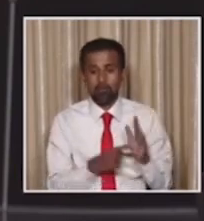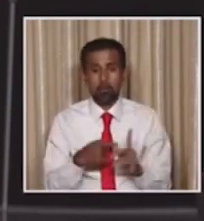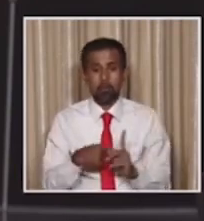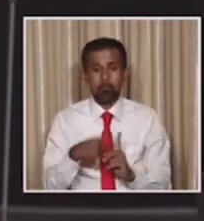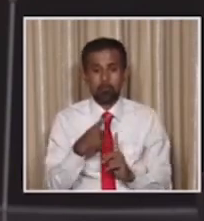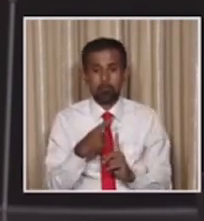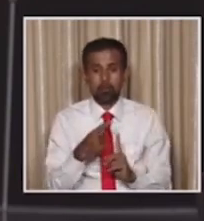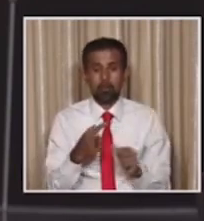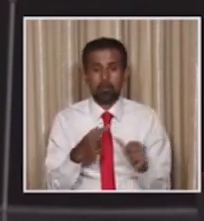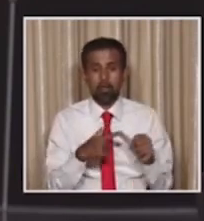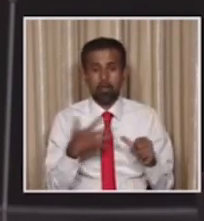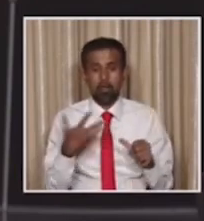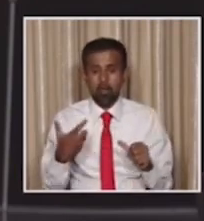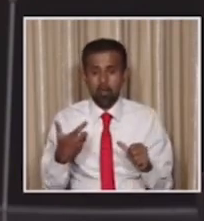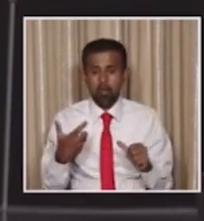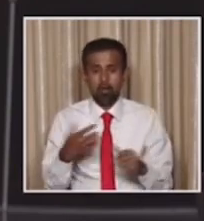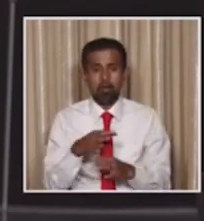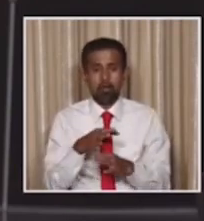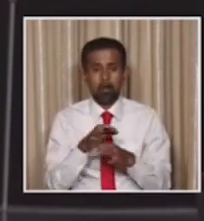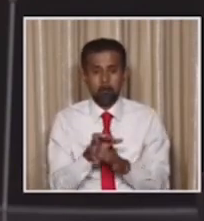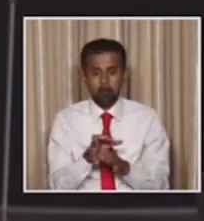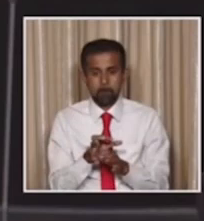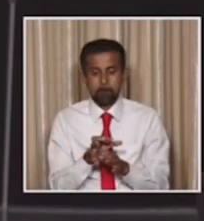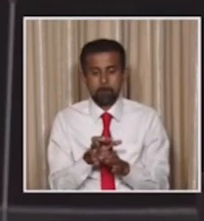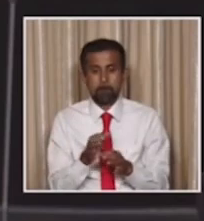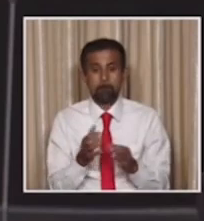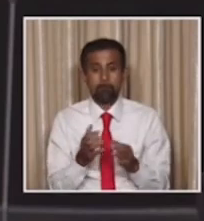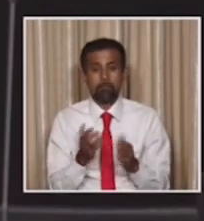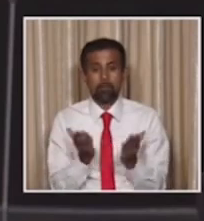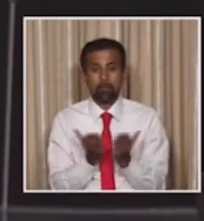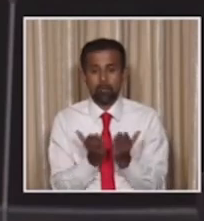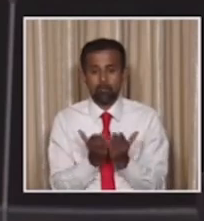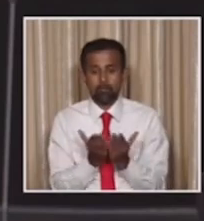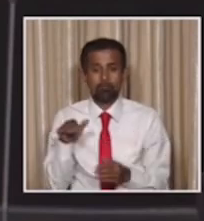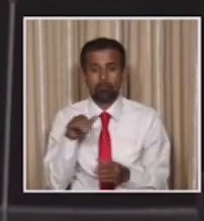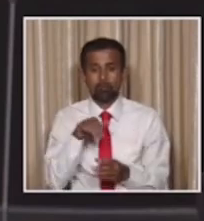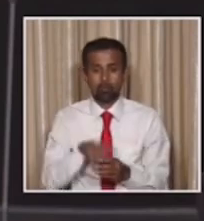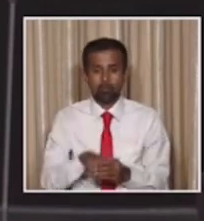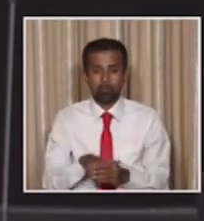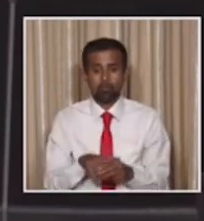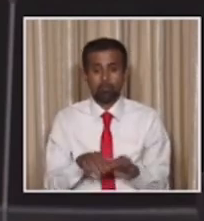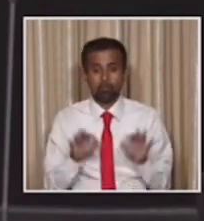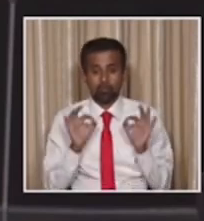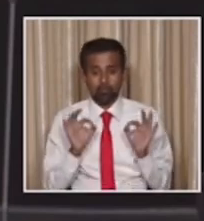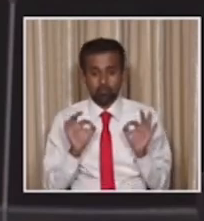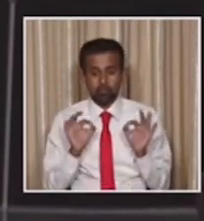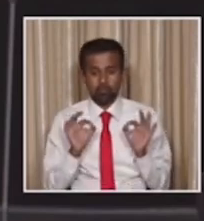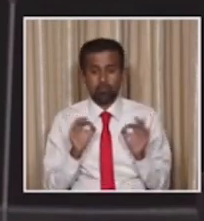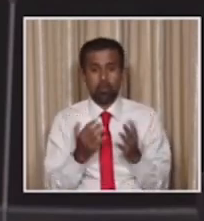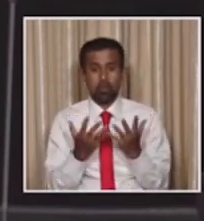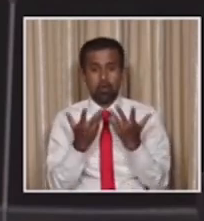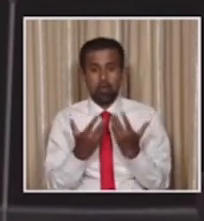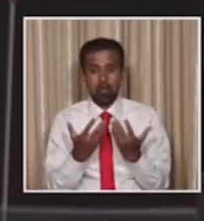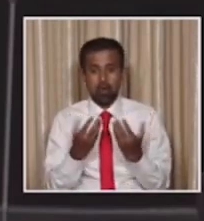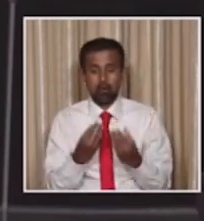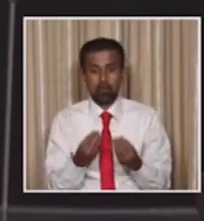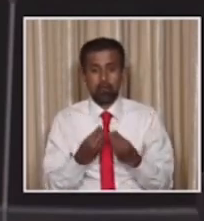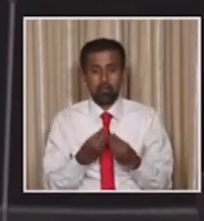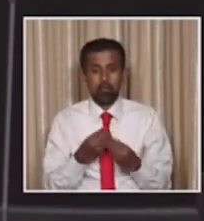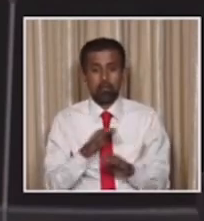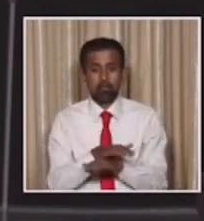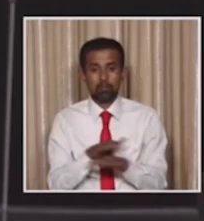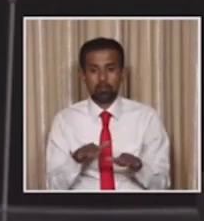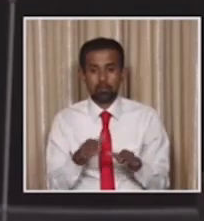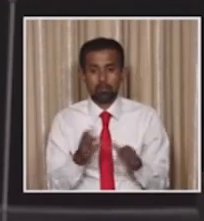போன்ற பாடங்களை சித்தி எழுதிய நல்ல மாணவர்களை ஹட்டன் பிரதேசத்திலே அவர்கள் சேர்த்துக் கொள்வதில்லை. ஆகவே ஹட்டன் பாடசாலை ஹட்டன்லே ஹைலண்ட்ஸ்